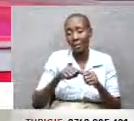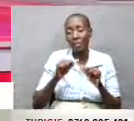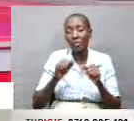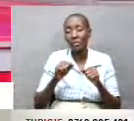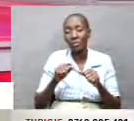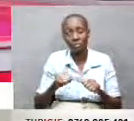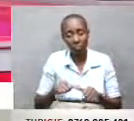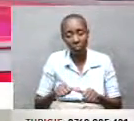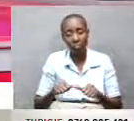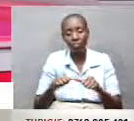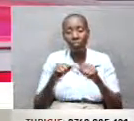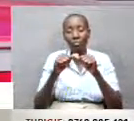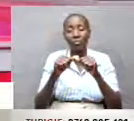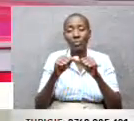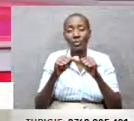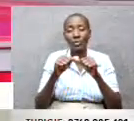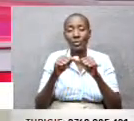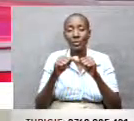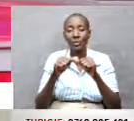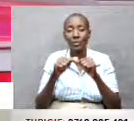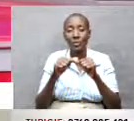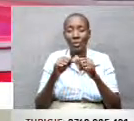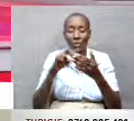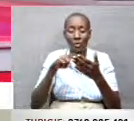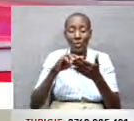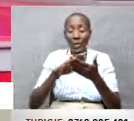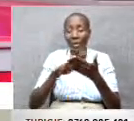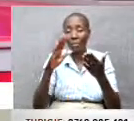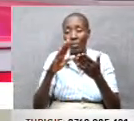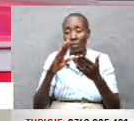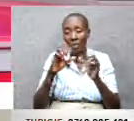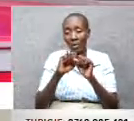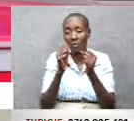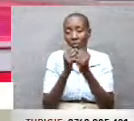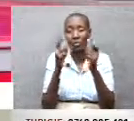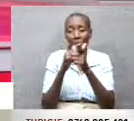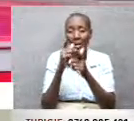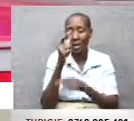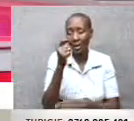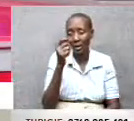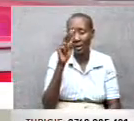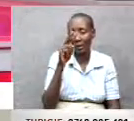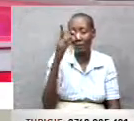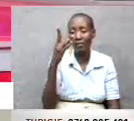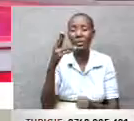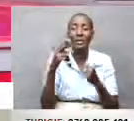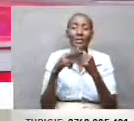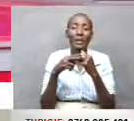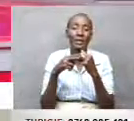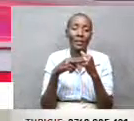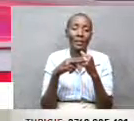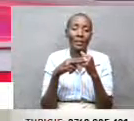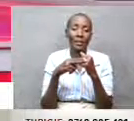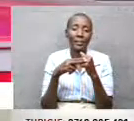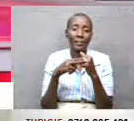kuzidi kufuatilia taarifa hizi kwenye mitandao yetu ya kijamii. Twitter ni @TV47KE na vile vile